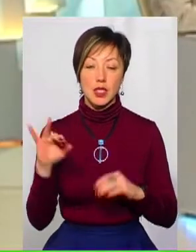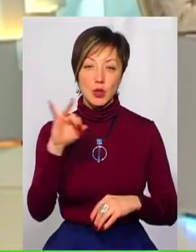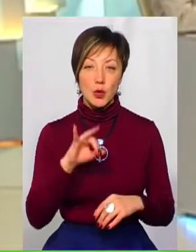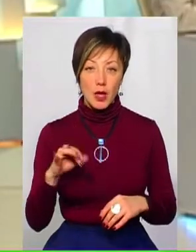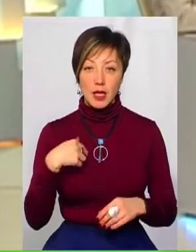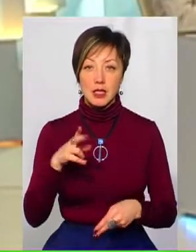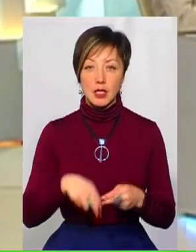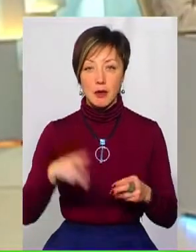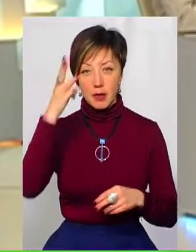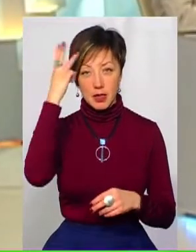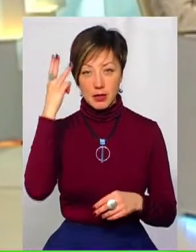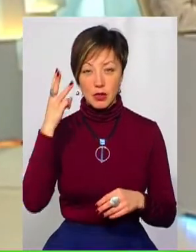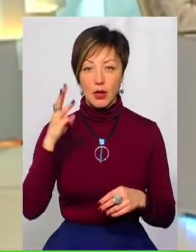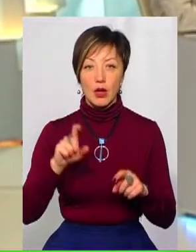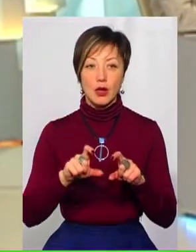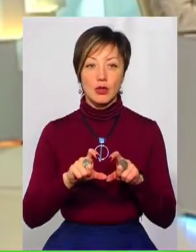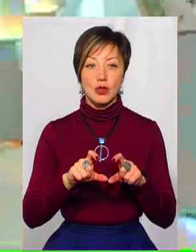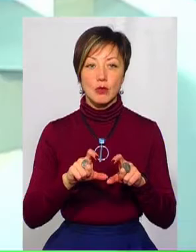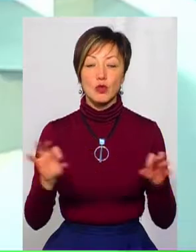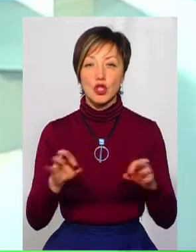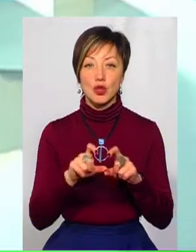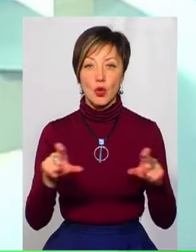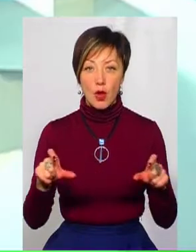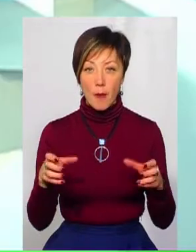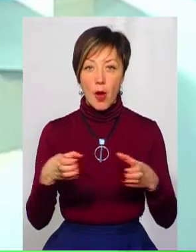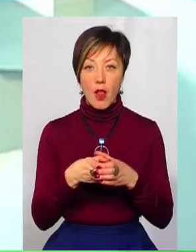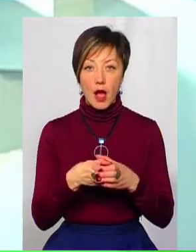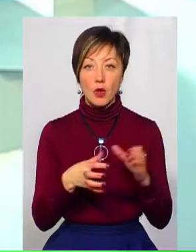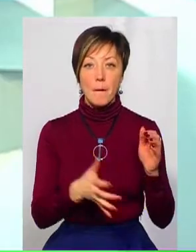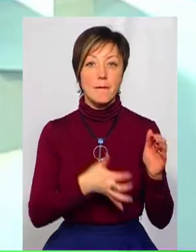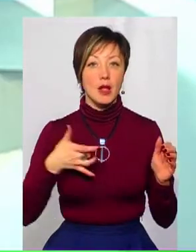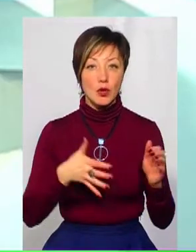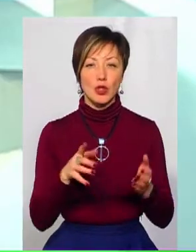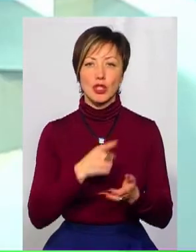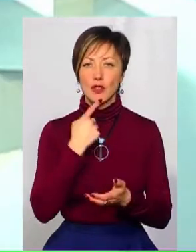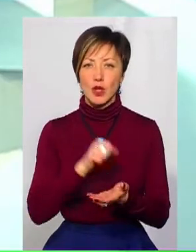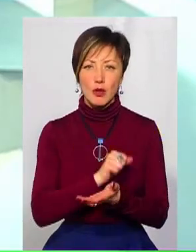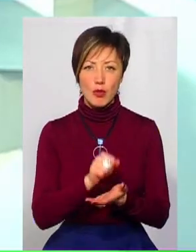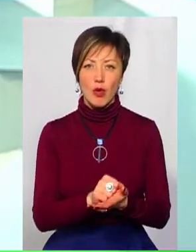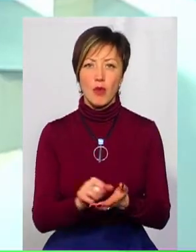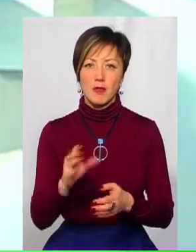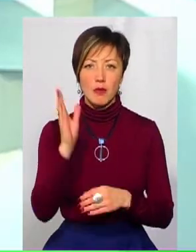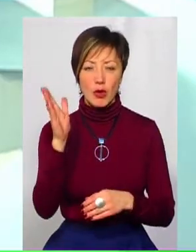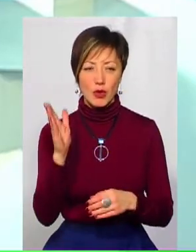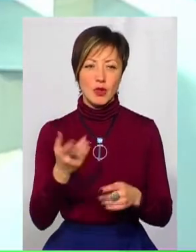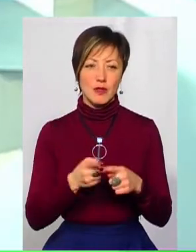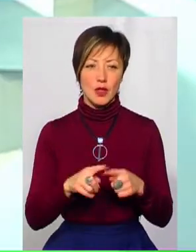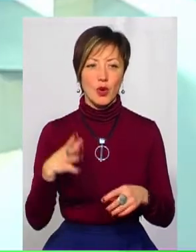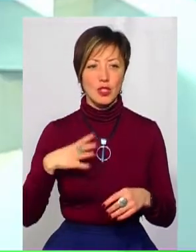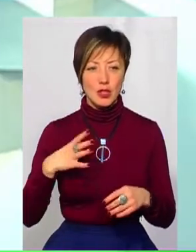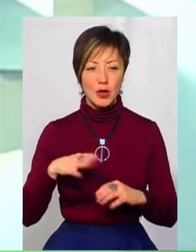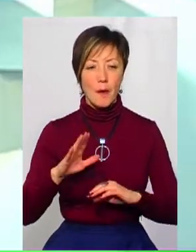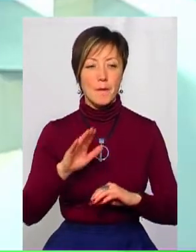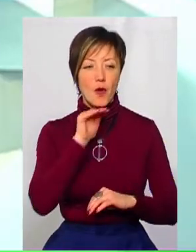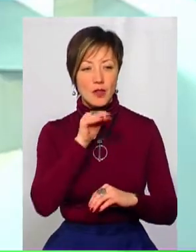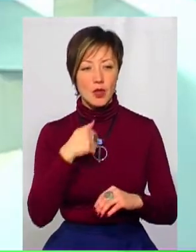тому, що я закінчила Хмельницький наш коледж по класу бандури. І далі, попри там червоний диплом і усі прогнози, і всі там очікування